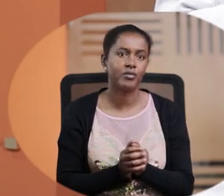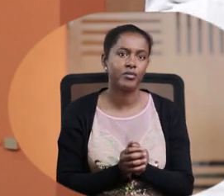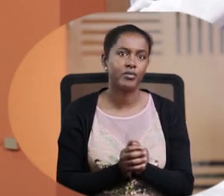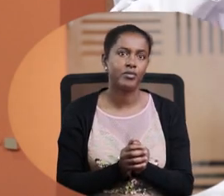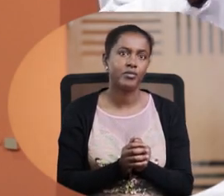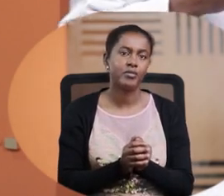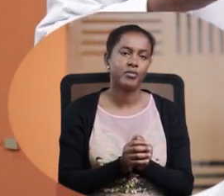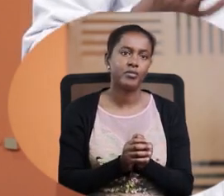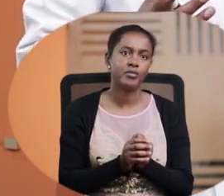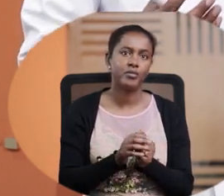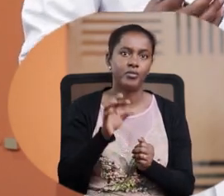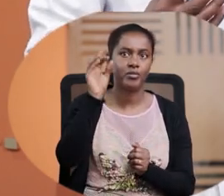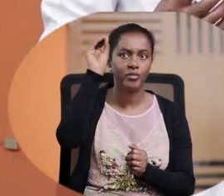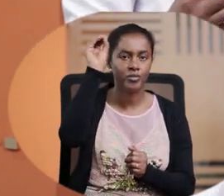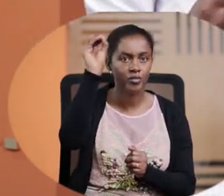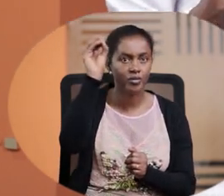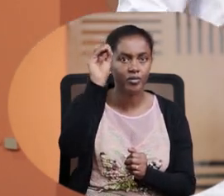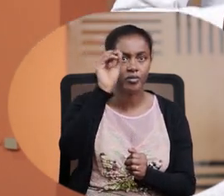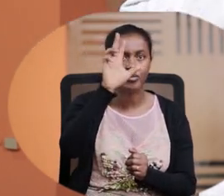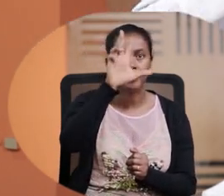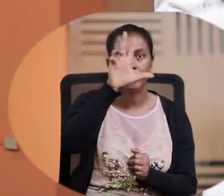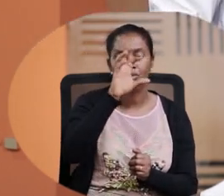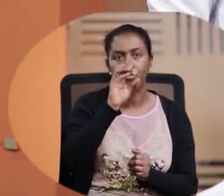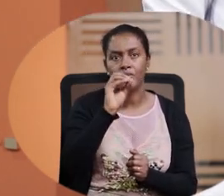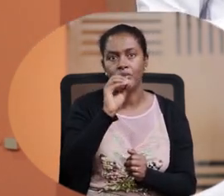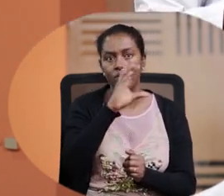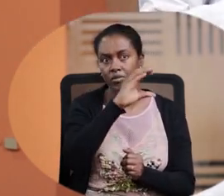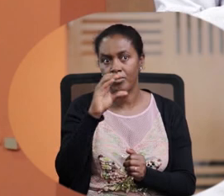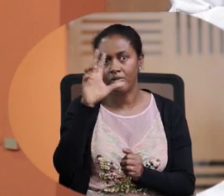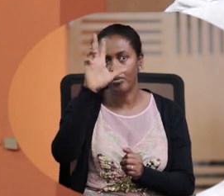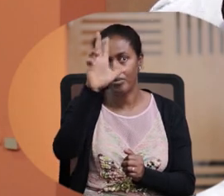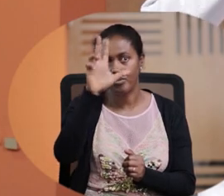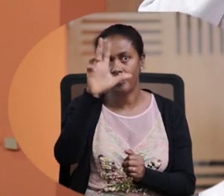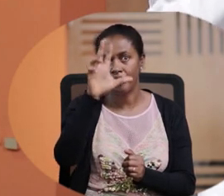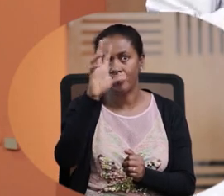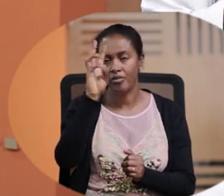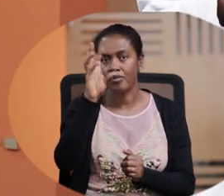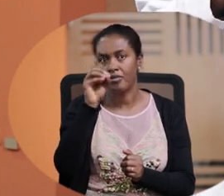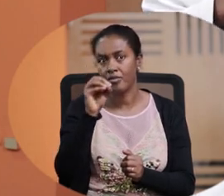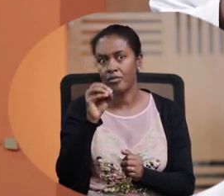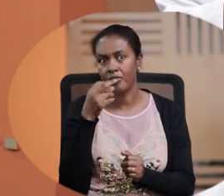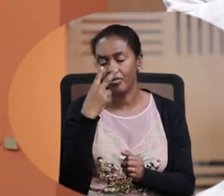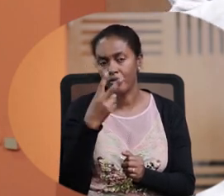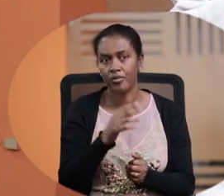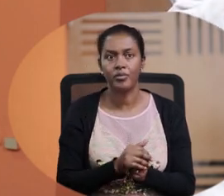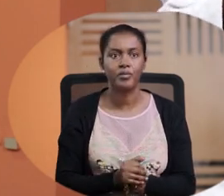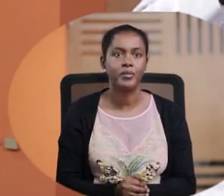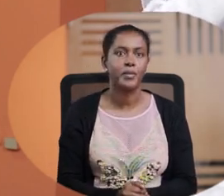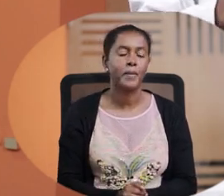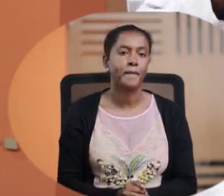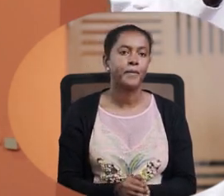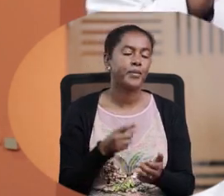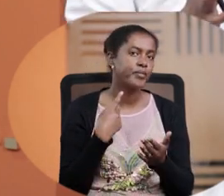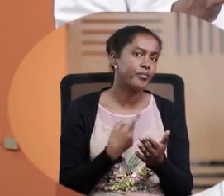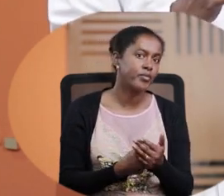digri ibasadif jatama safar kan urge ngo toko degree meka safara ibasadif jata makan ni safar